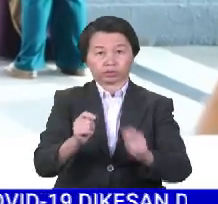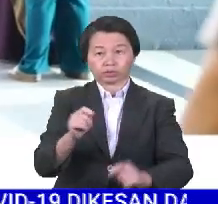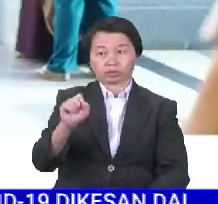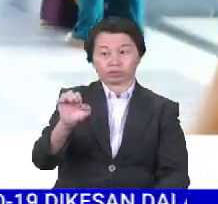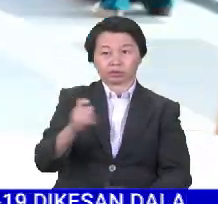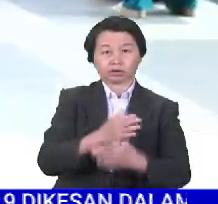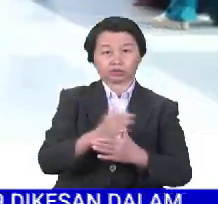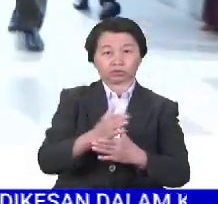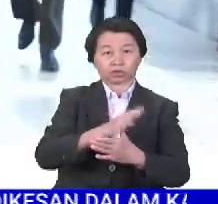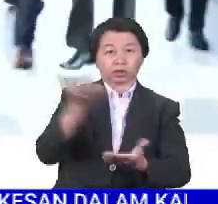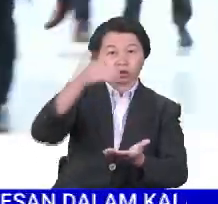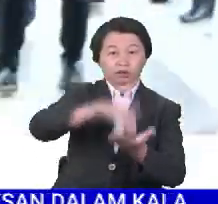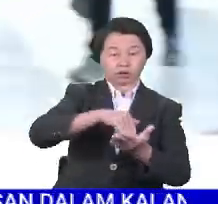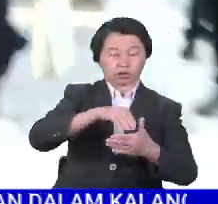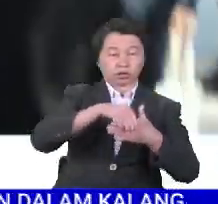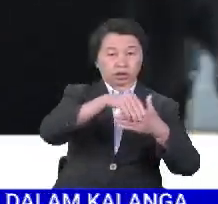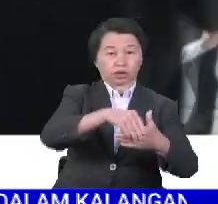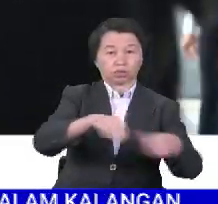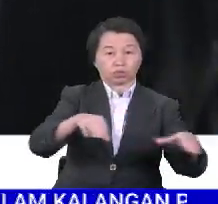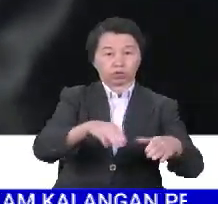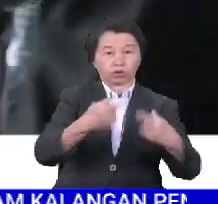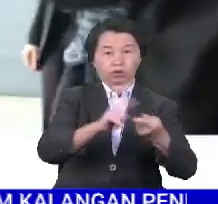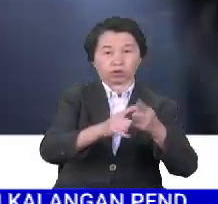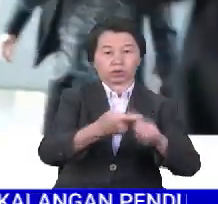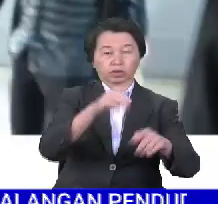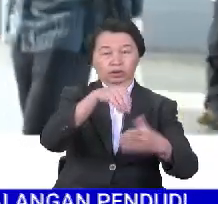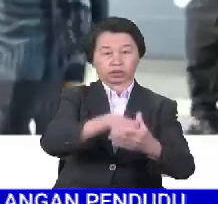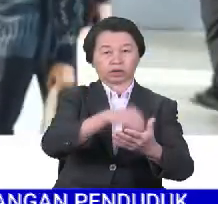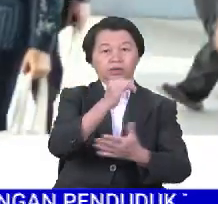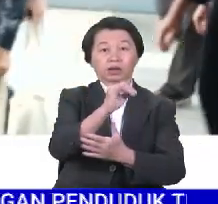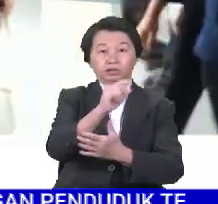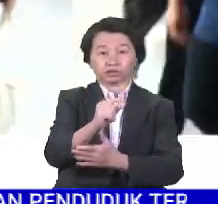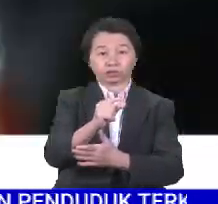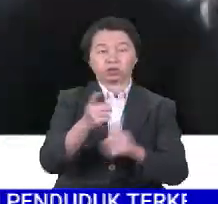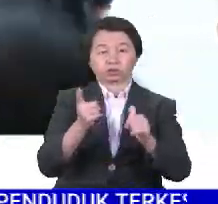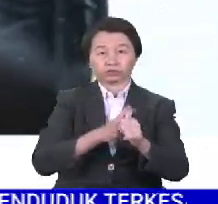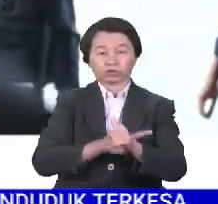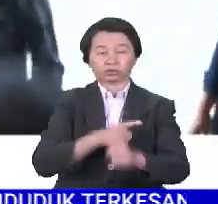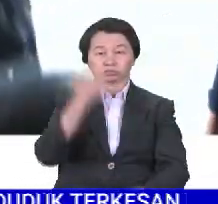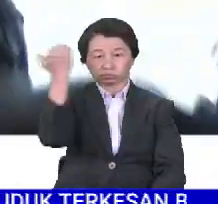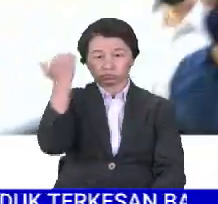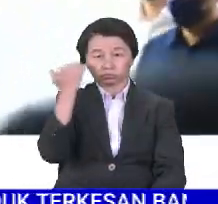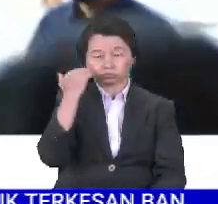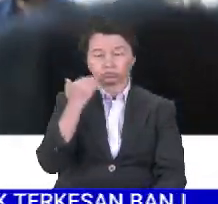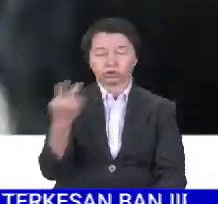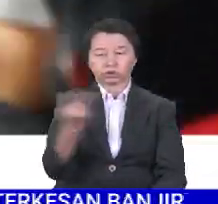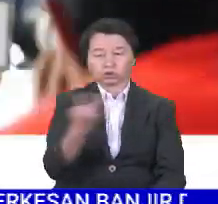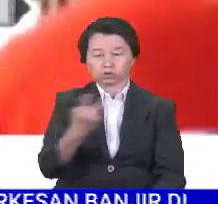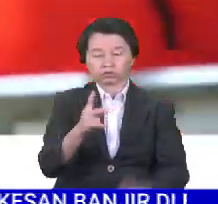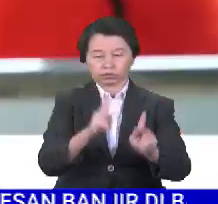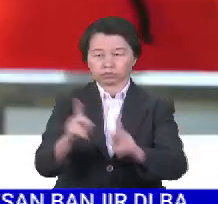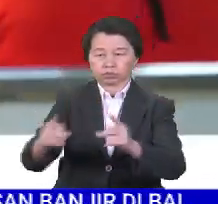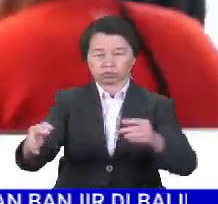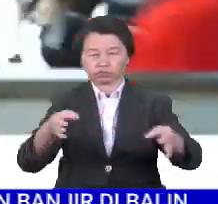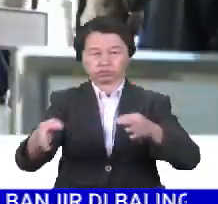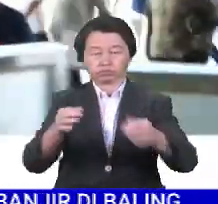Saddiq berkongsi semula hantaran yang dibuat oleh rakannya di laman Instagram. Terdahulu pada prosiding perbicaraan, kedua-dua pihak